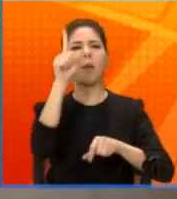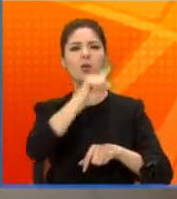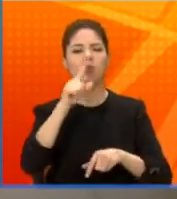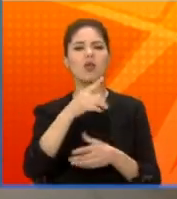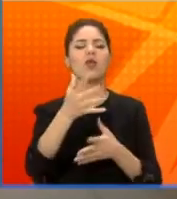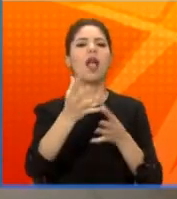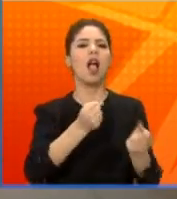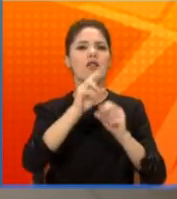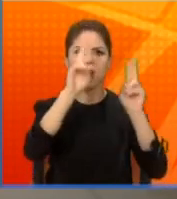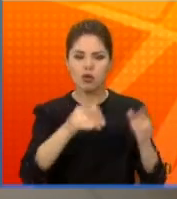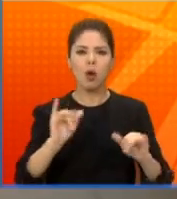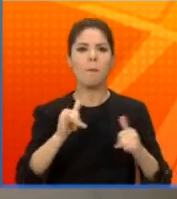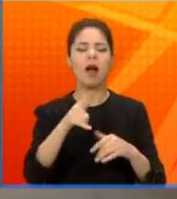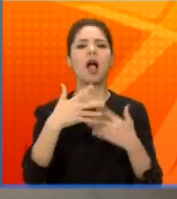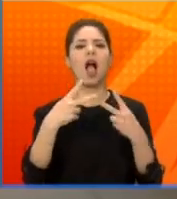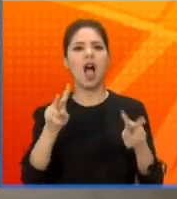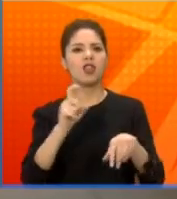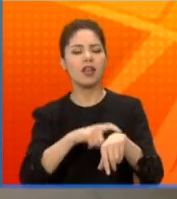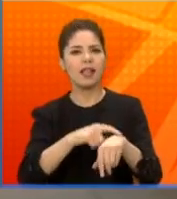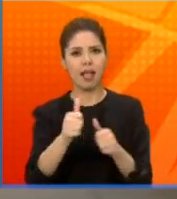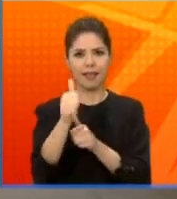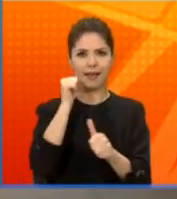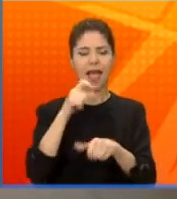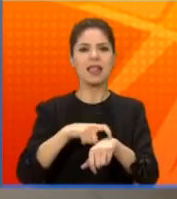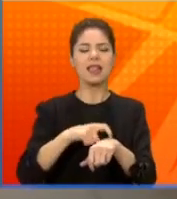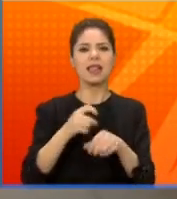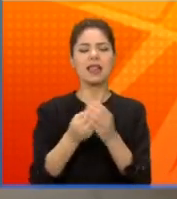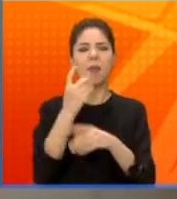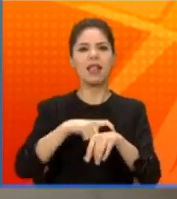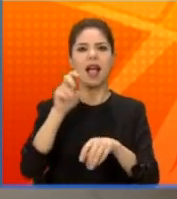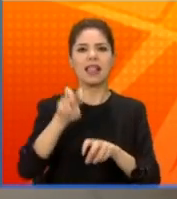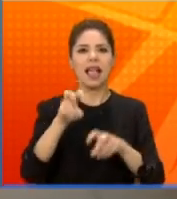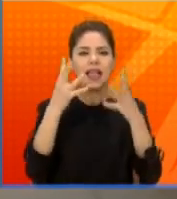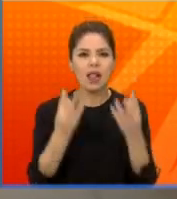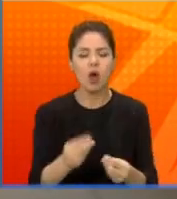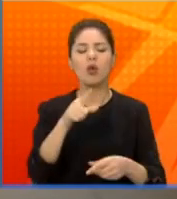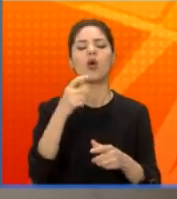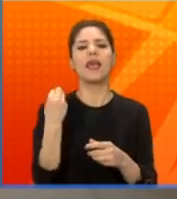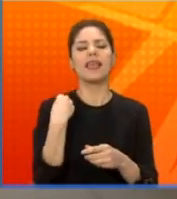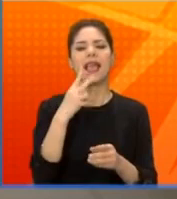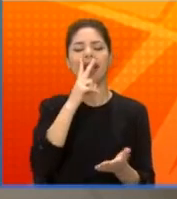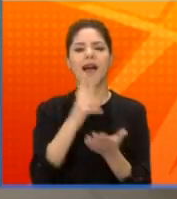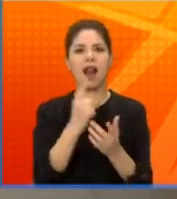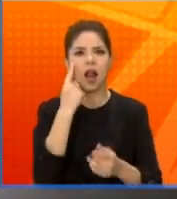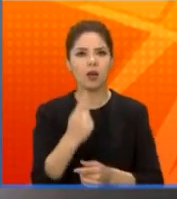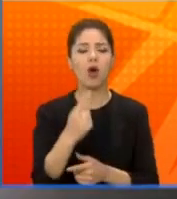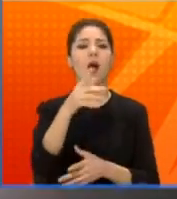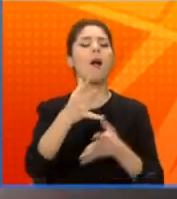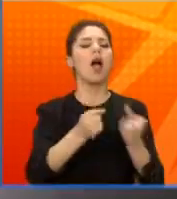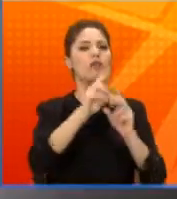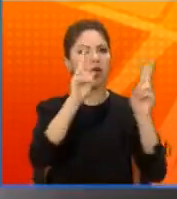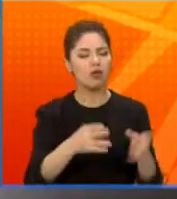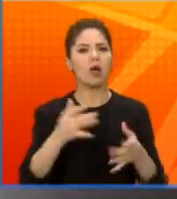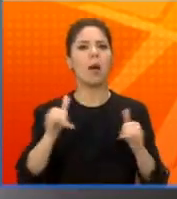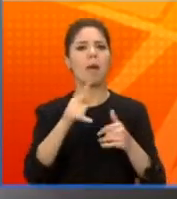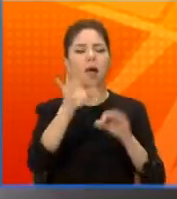Yine market ve bakkalların açılış saati de geriye sabah saat 8'e çekildi bu yeni genelgeyle. Market ve bakkallar